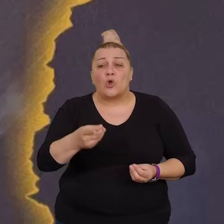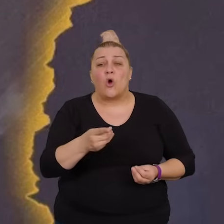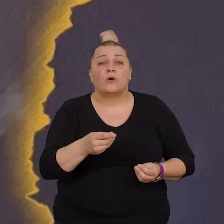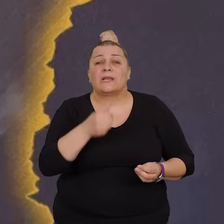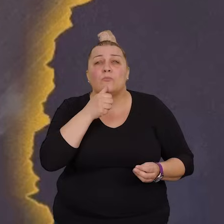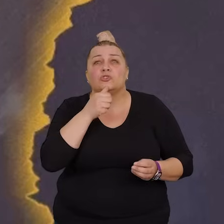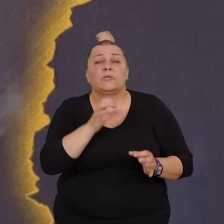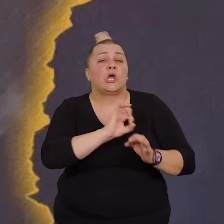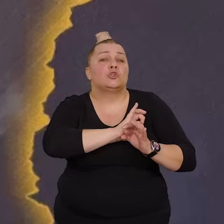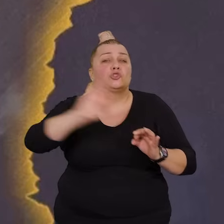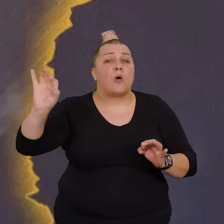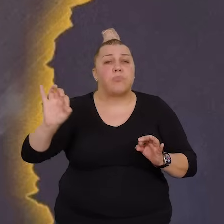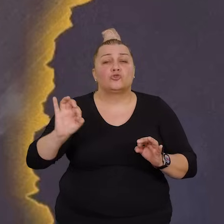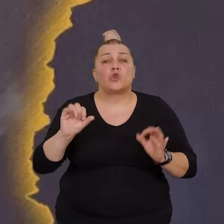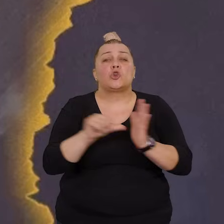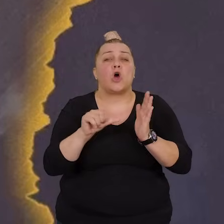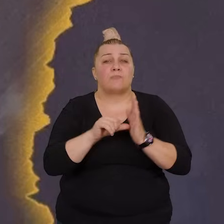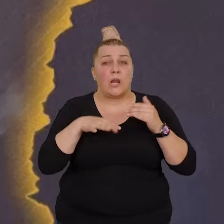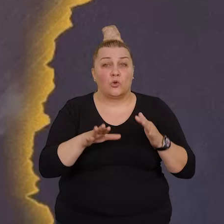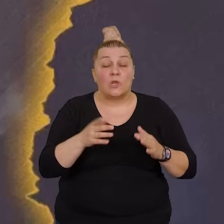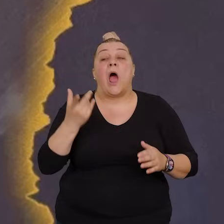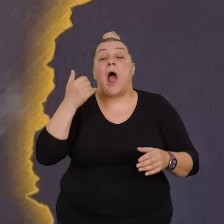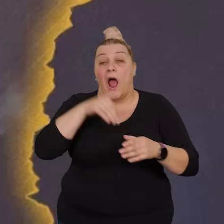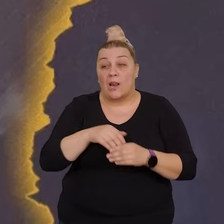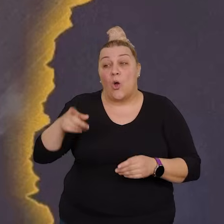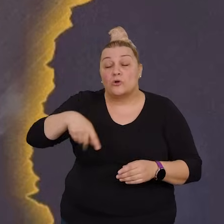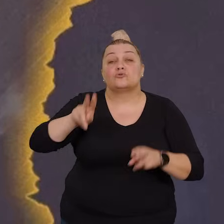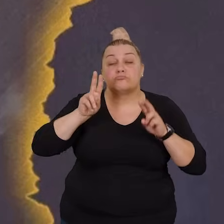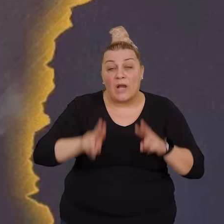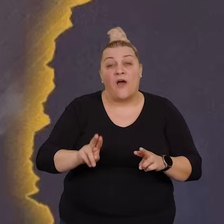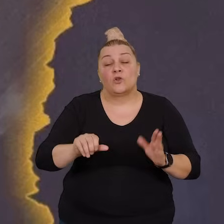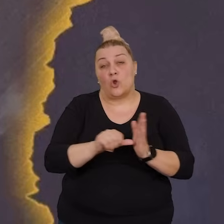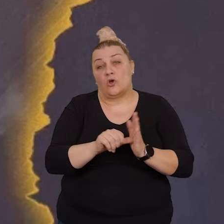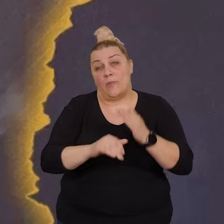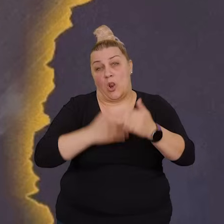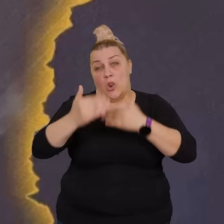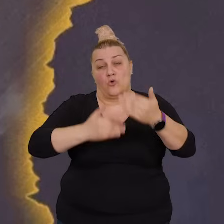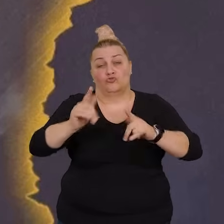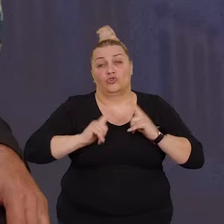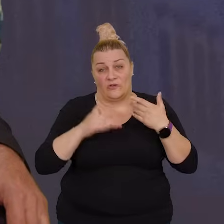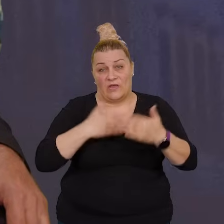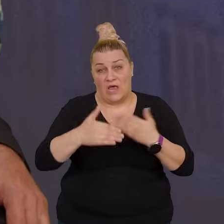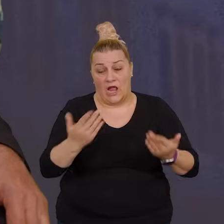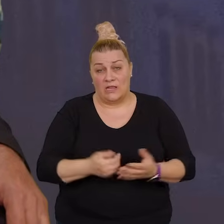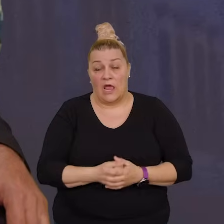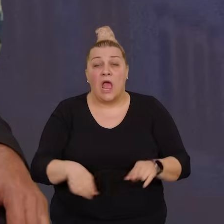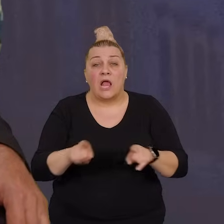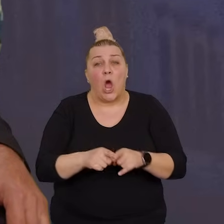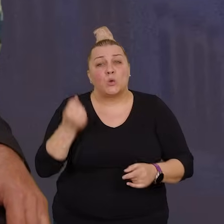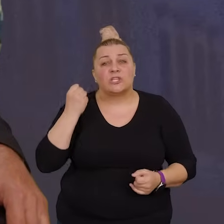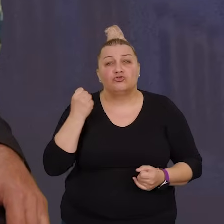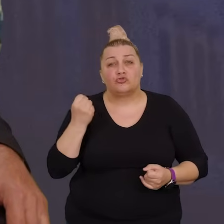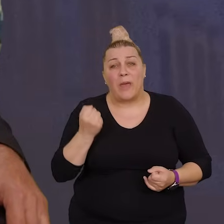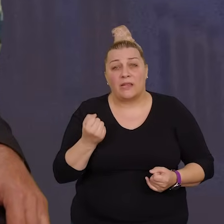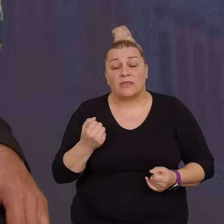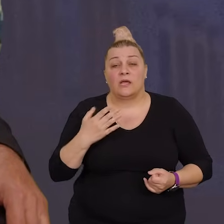ljudi. Znate. Ne mogu, po meni ne mogu biti normalni, a oni su super normalni, ovi koji su uspjeli preživjeti. Znate. Da, a za inat, za dišpe svima,